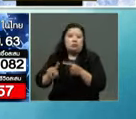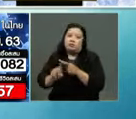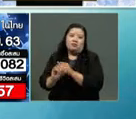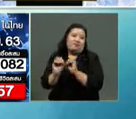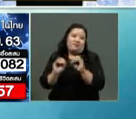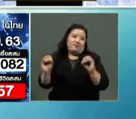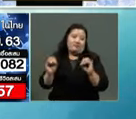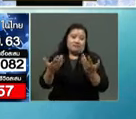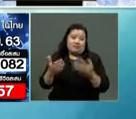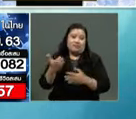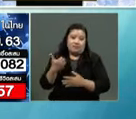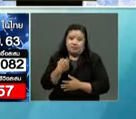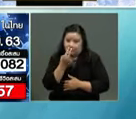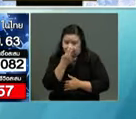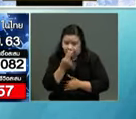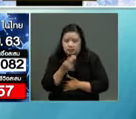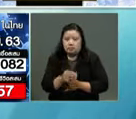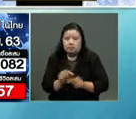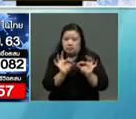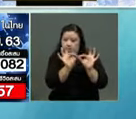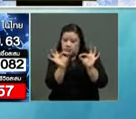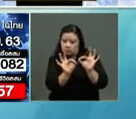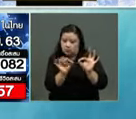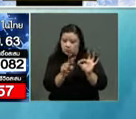เท่านั้นนะครับยี่ห้ออื่นใช้ไม่ได้นะครับจะเห็นว่าที่หัวข้อความในจะมีคำว่าI Message